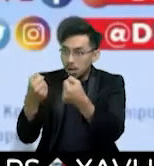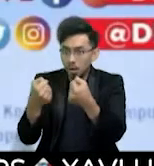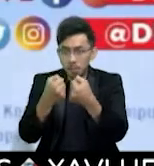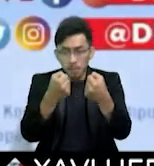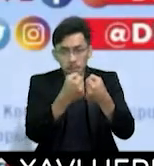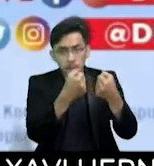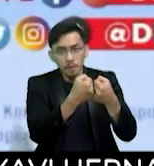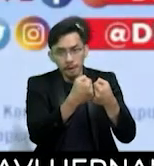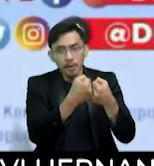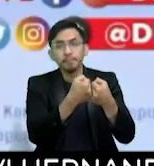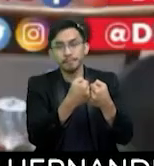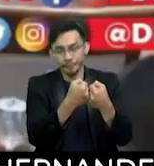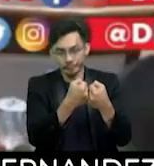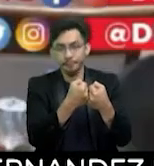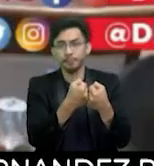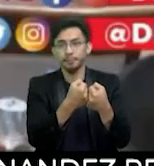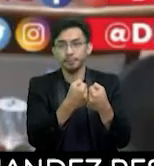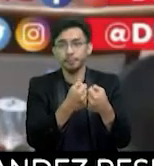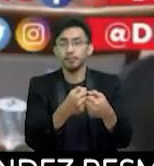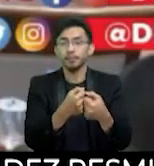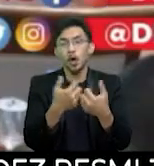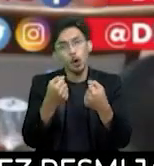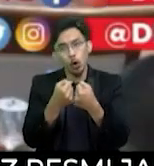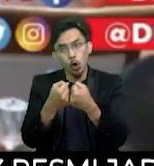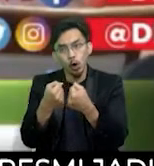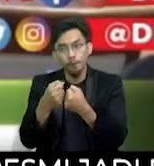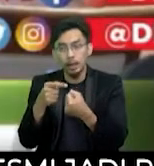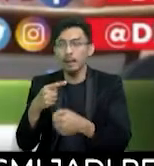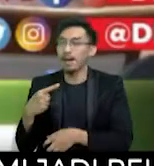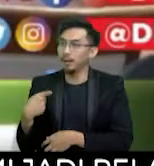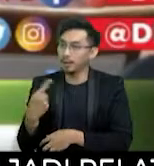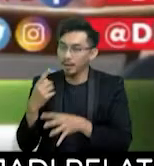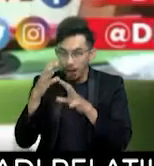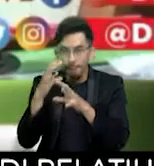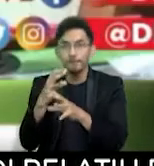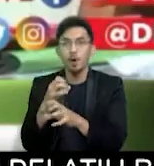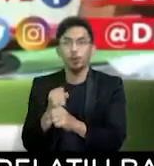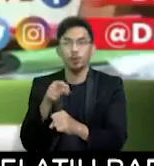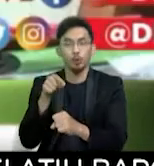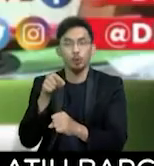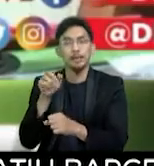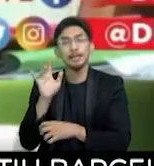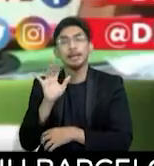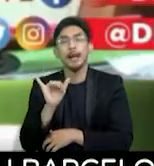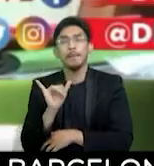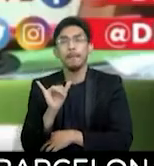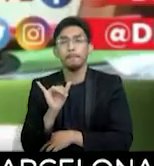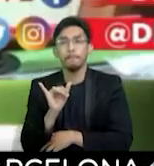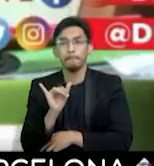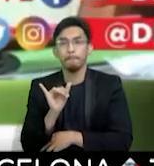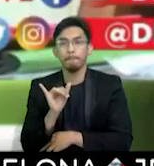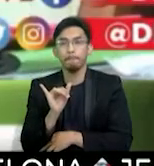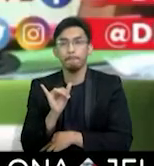Apakah horizontal Apakah vertikal itu juga 1 hal yang menurut kami atau menurut saya